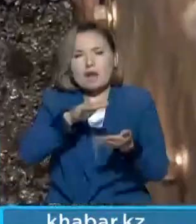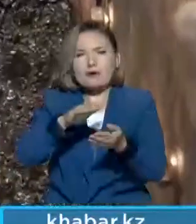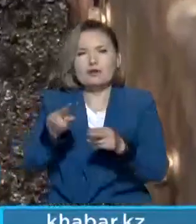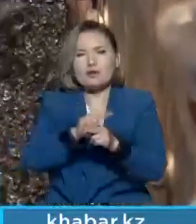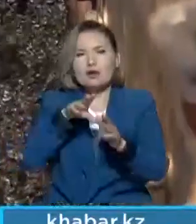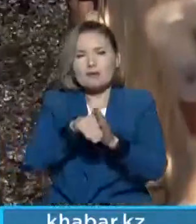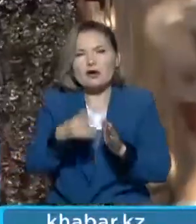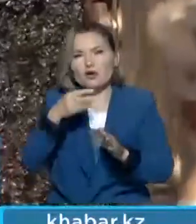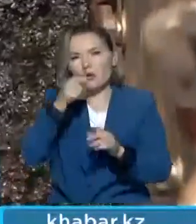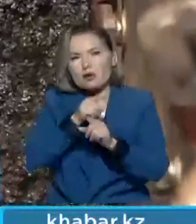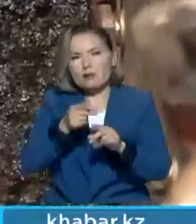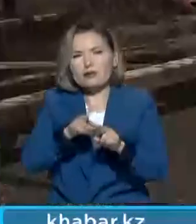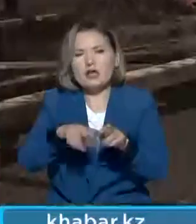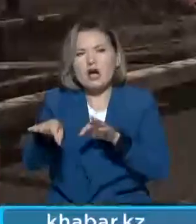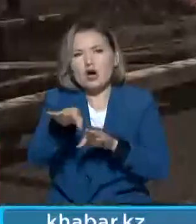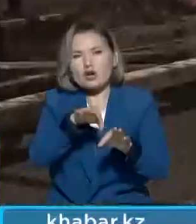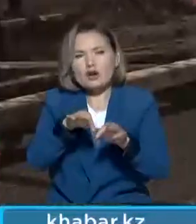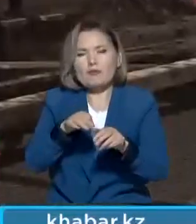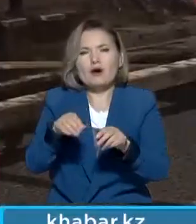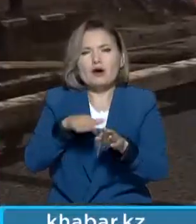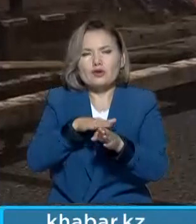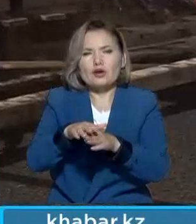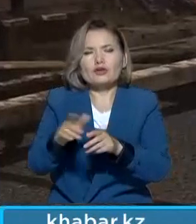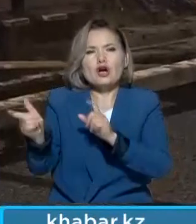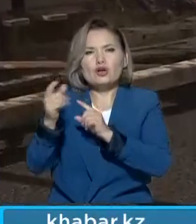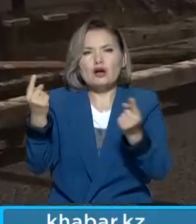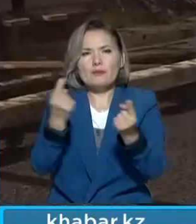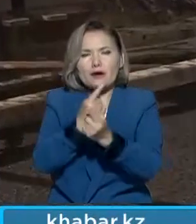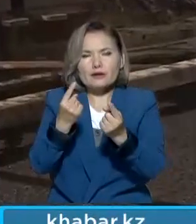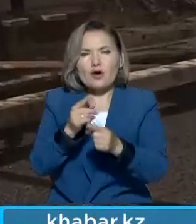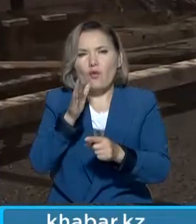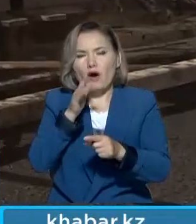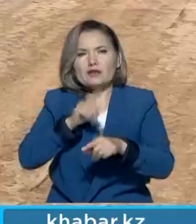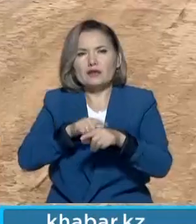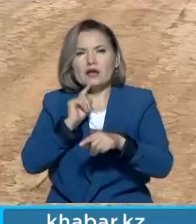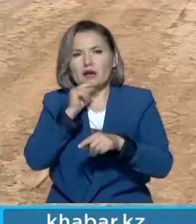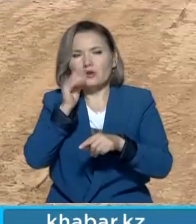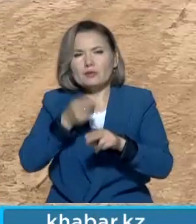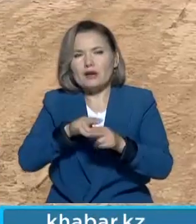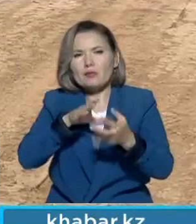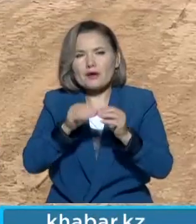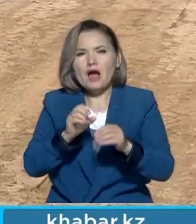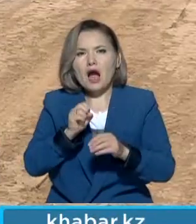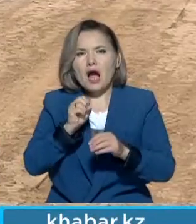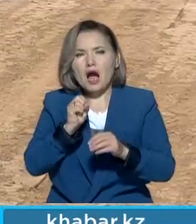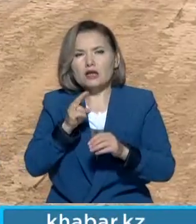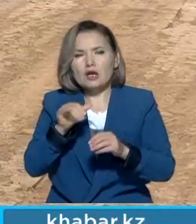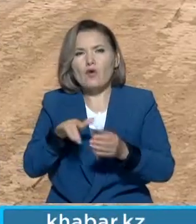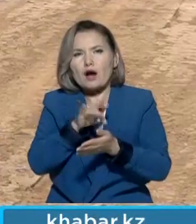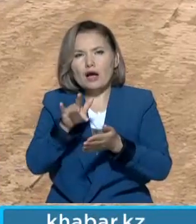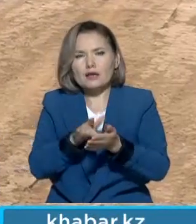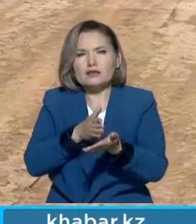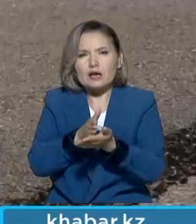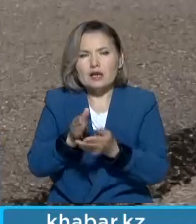жыл бұрын қолға алынған жоба жүк тасымалы уақытын екі есе қысқартуға мүмкіндік бермек. Қазір жүк көліктері 7-байдан Ақтауға бұрылып, одан